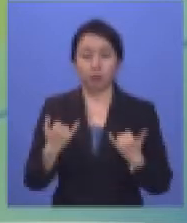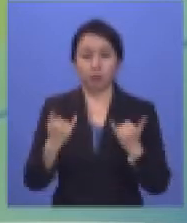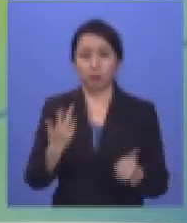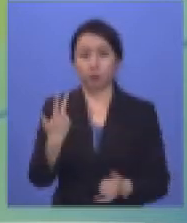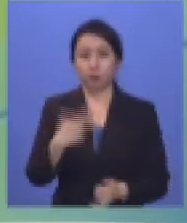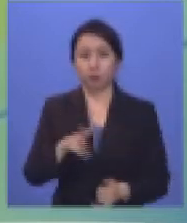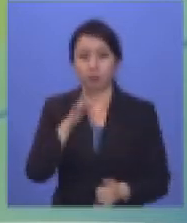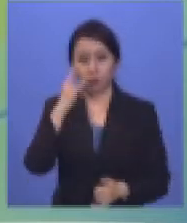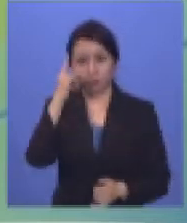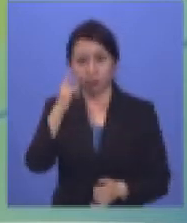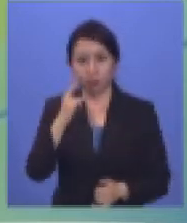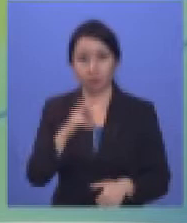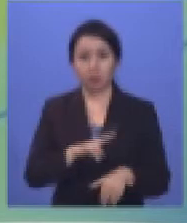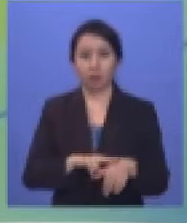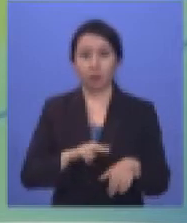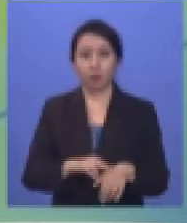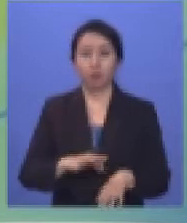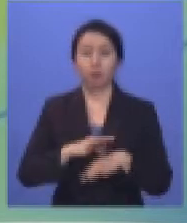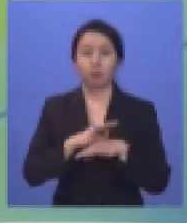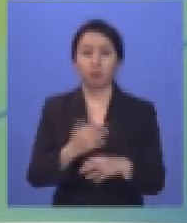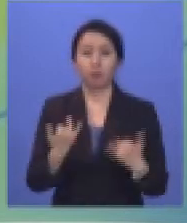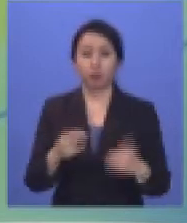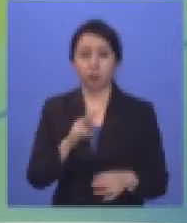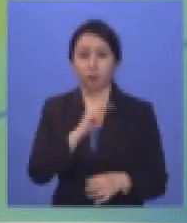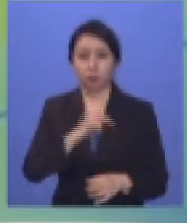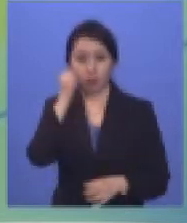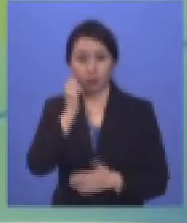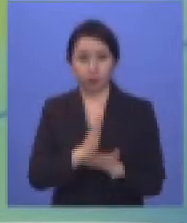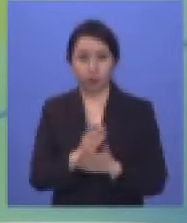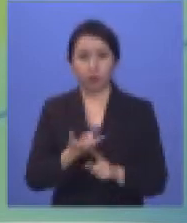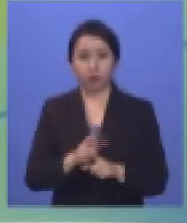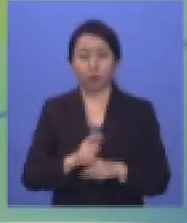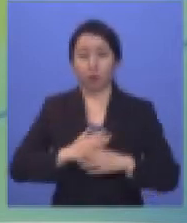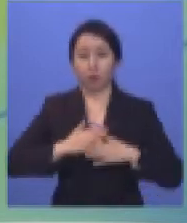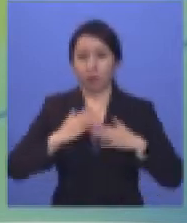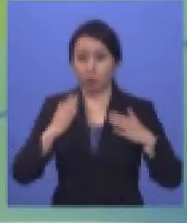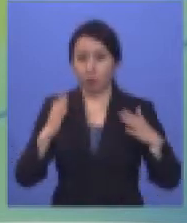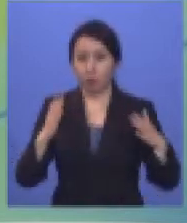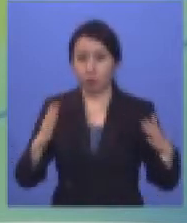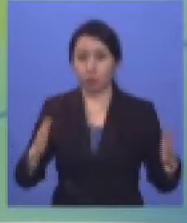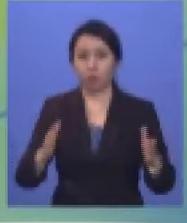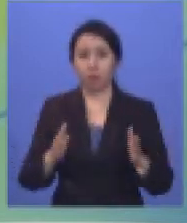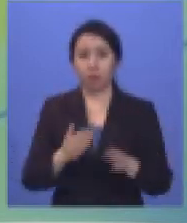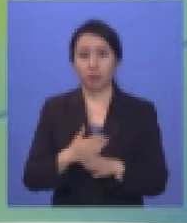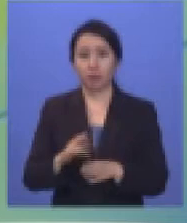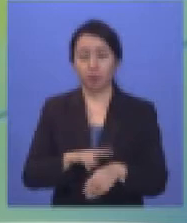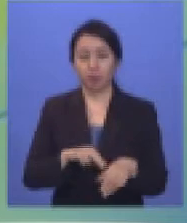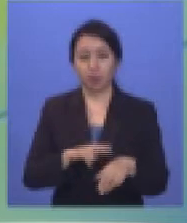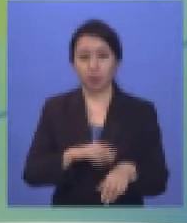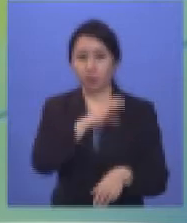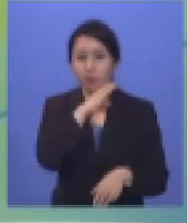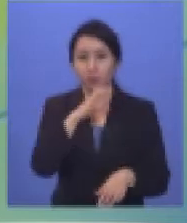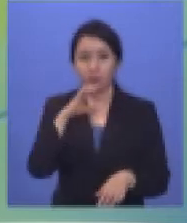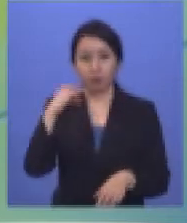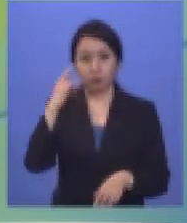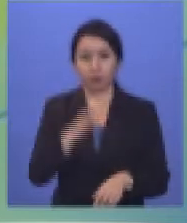собрание, посвященное 30-летию казахстанской полиции, проведено для сотрудников и ветеранов самого большого подразделения